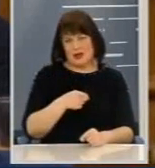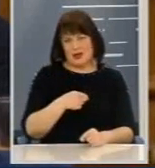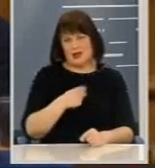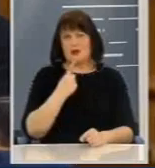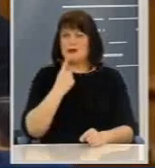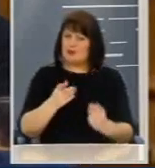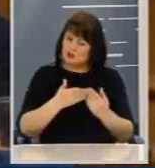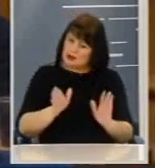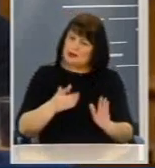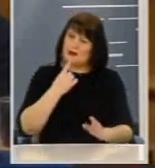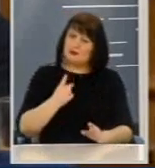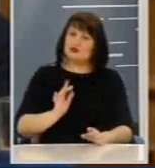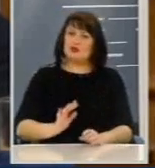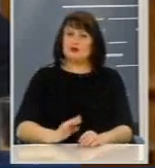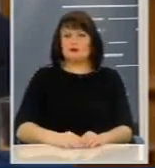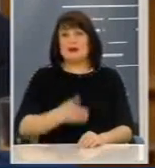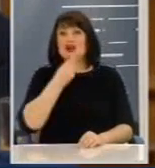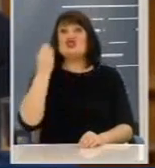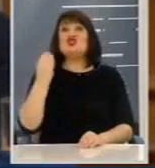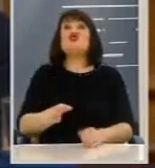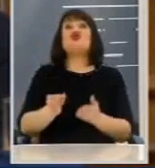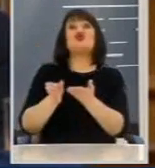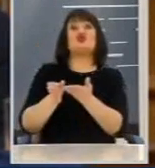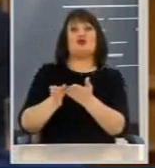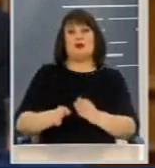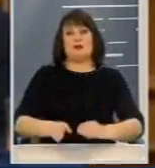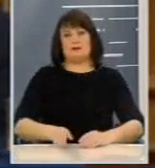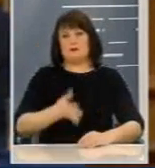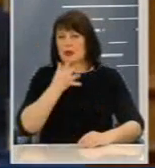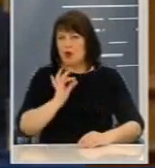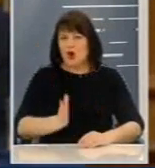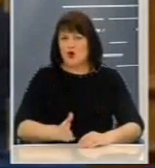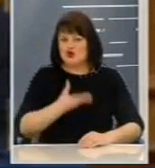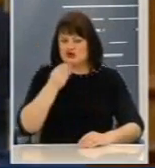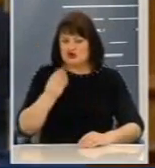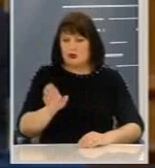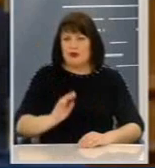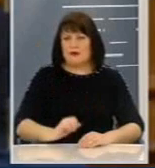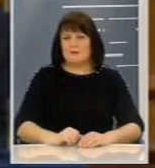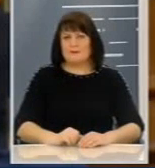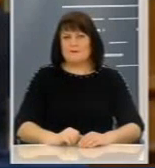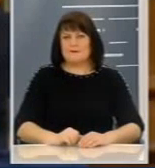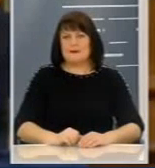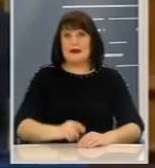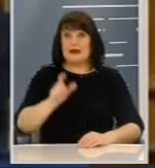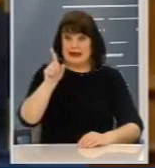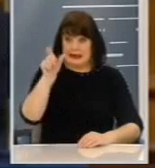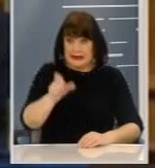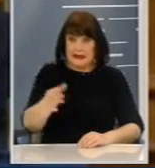πω ευθέως. Ήταν μια αθλειότητα. Και γιατί ήταν μια αθλειότητα? Βγήκατε και είπατε